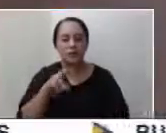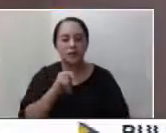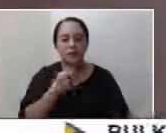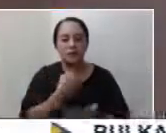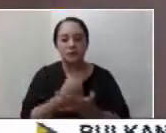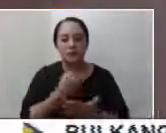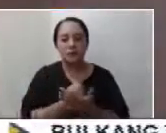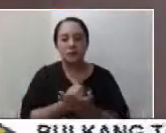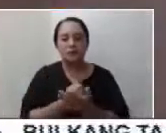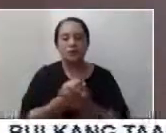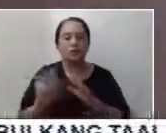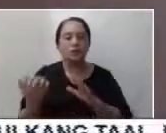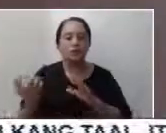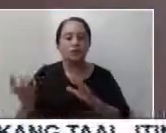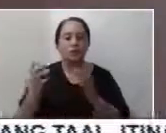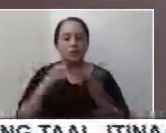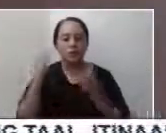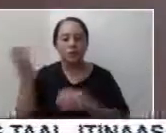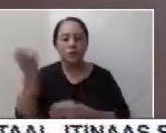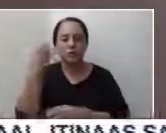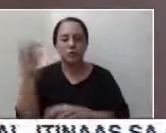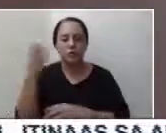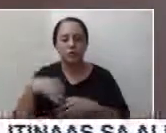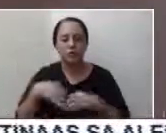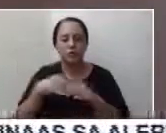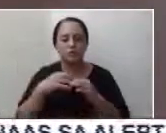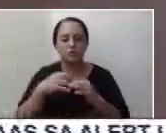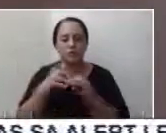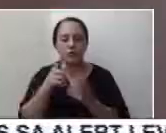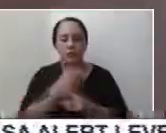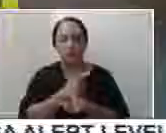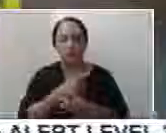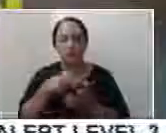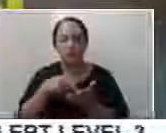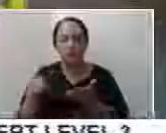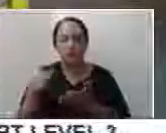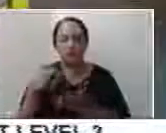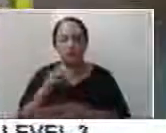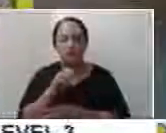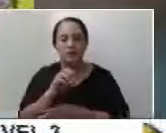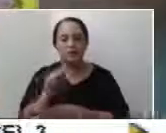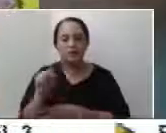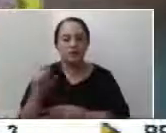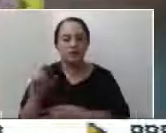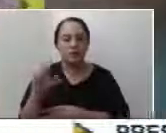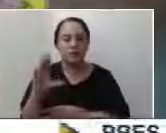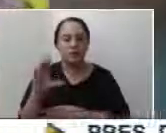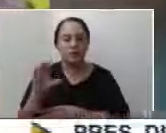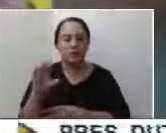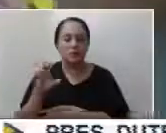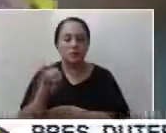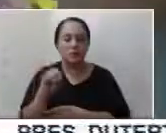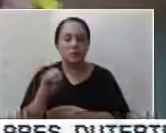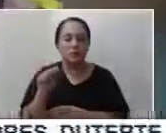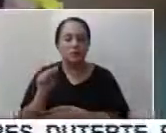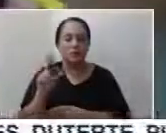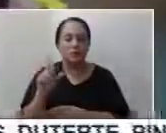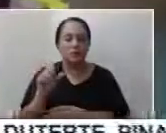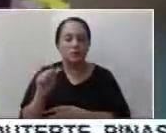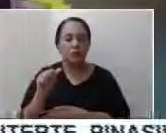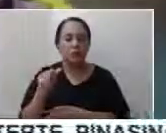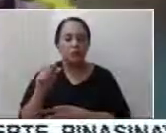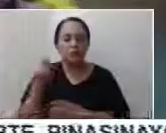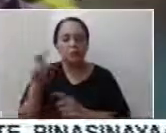Dahil sa pandemic, nagsara ang food court na pinagtatrabahuhan ni Owie. Nahirapan din siyang maghanap ng panibagong trabaho dahil sa dami ng mga